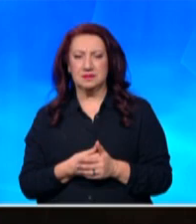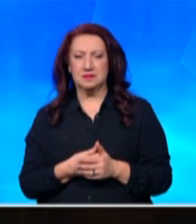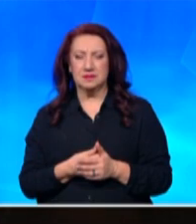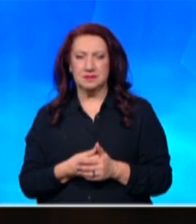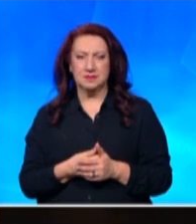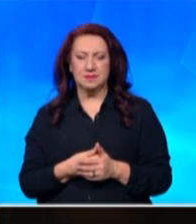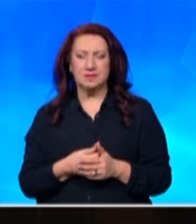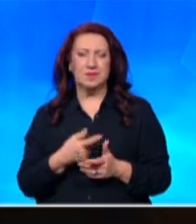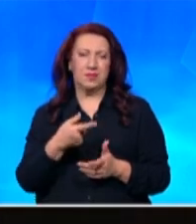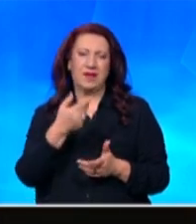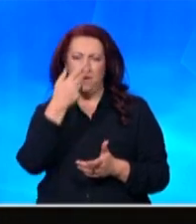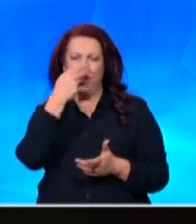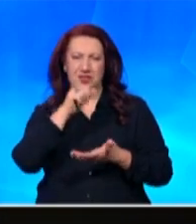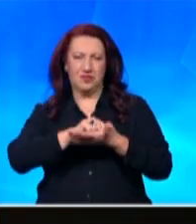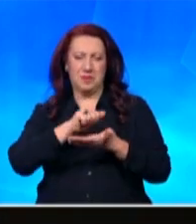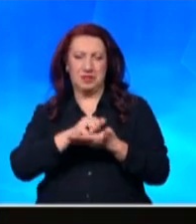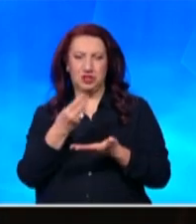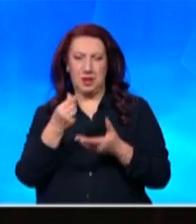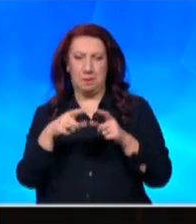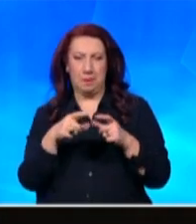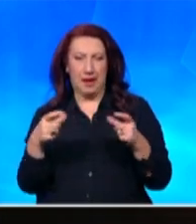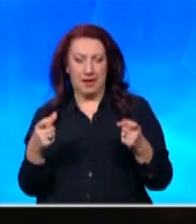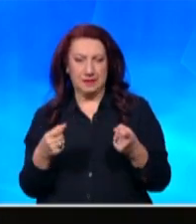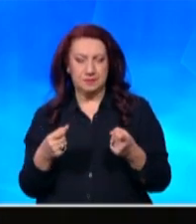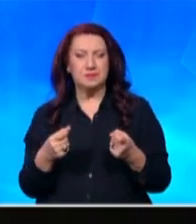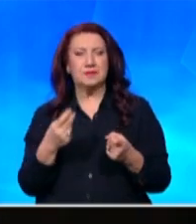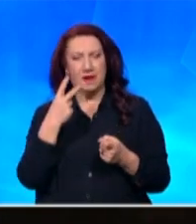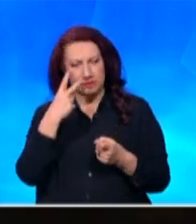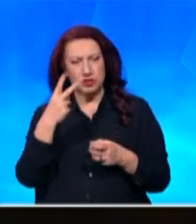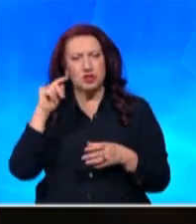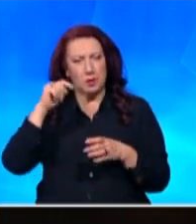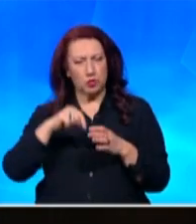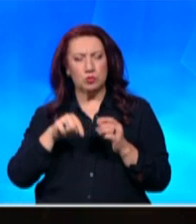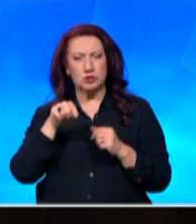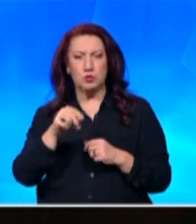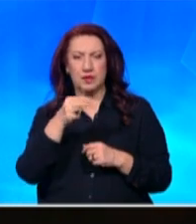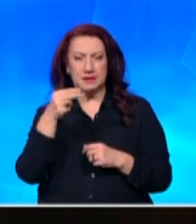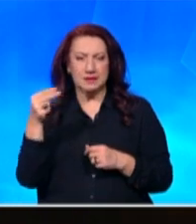банкнотите и изразиха своето недоволство. Повече по темата предлагам да видим в следващото видео.